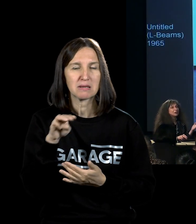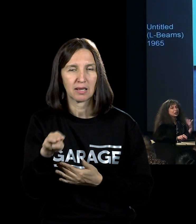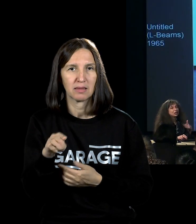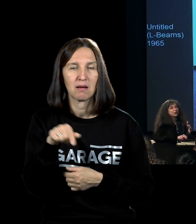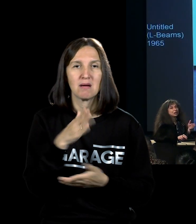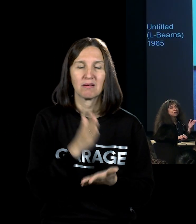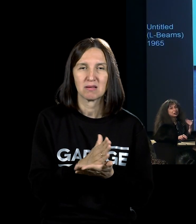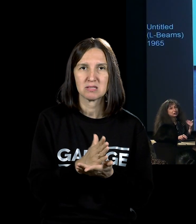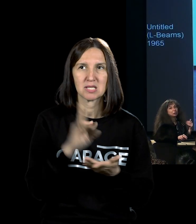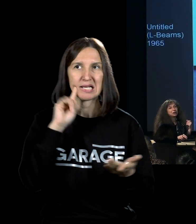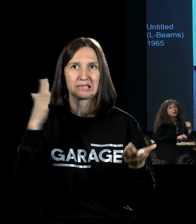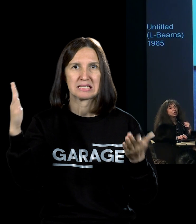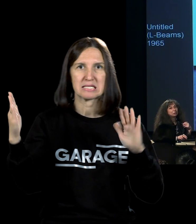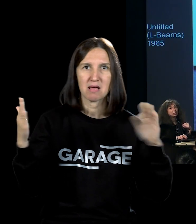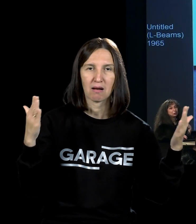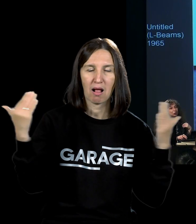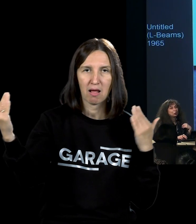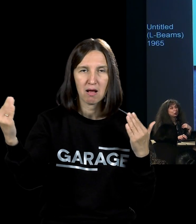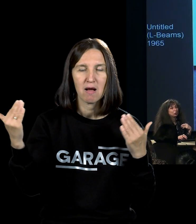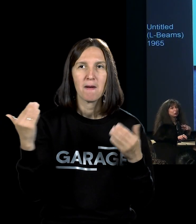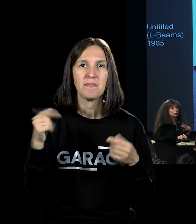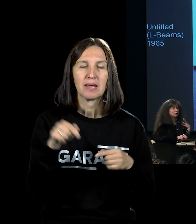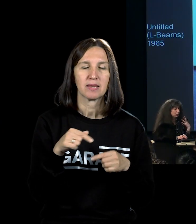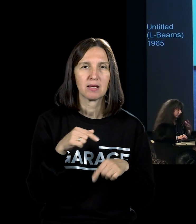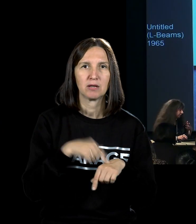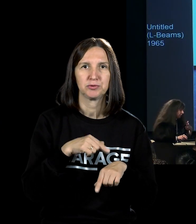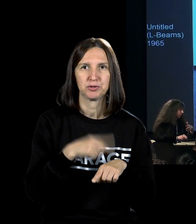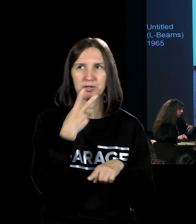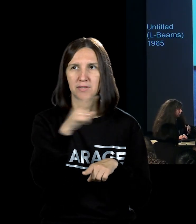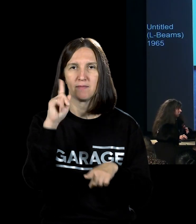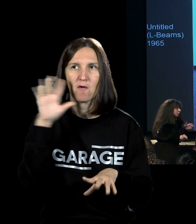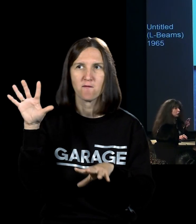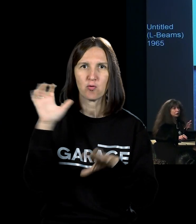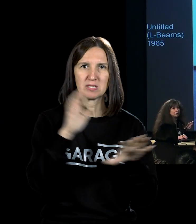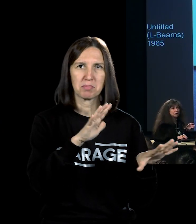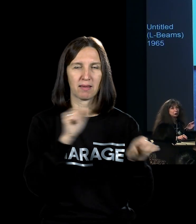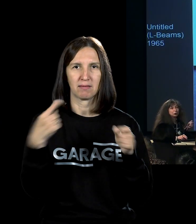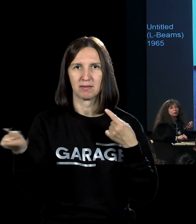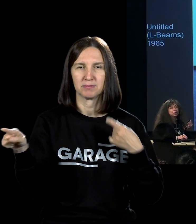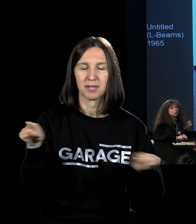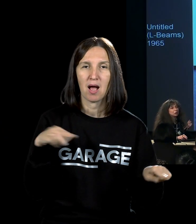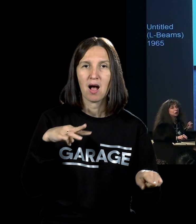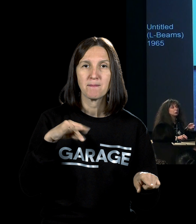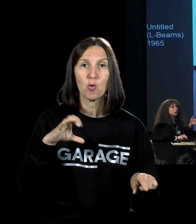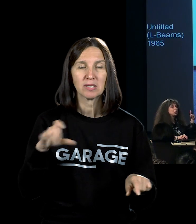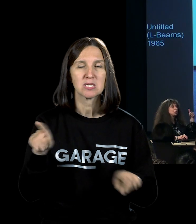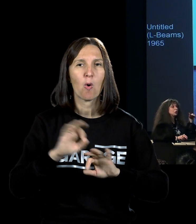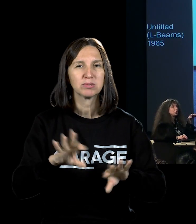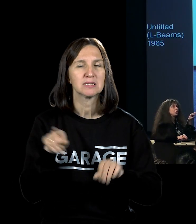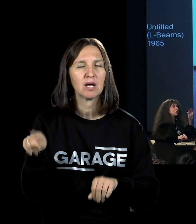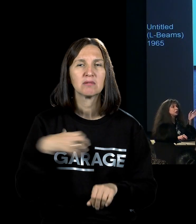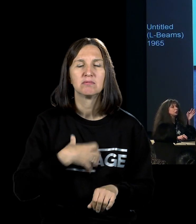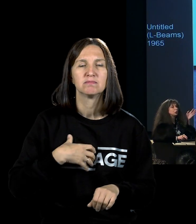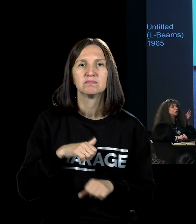зеркало, возникает игра с восприятием, потому что то, как бы, когда Моррис объясняет, что ему важно в искусстве, ему важно,